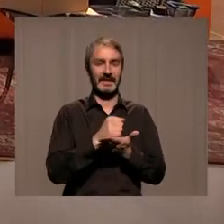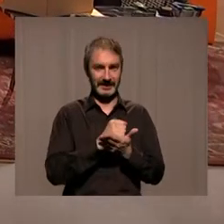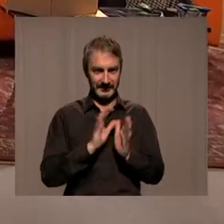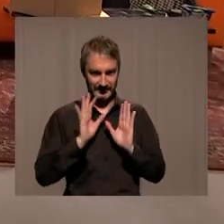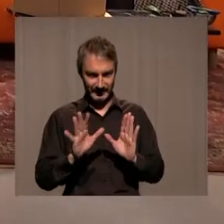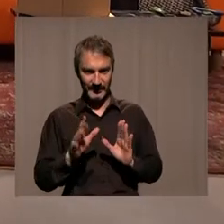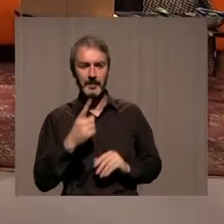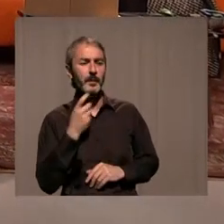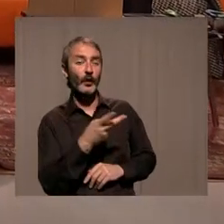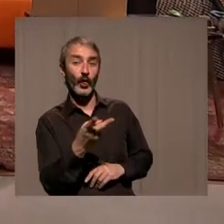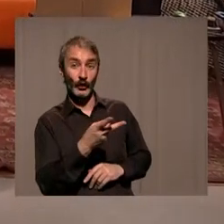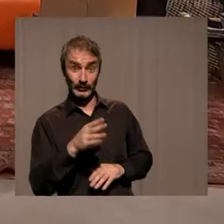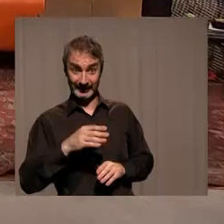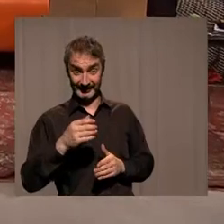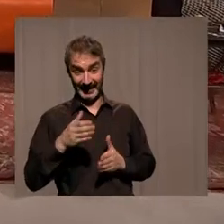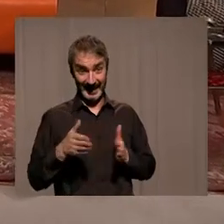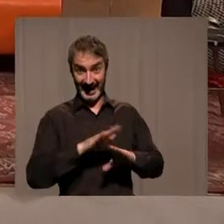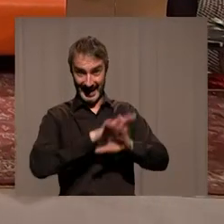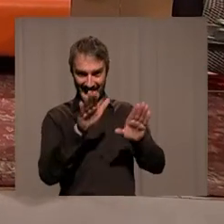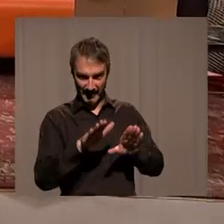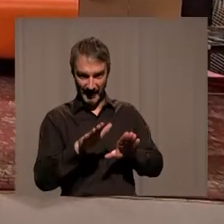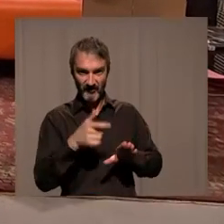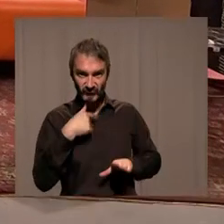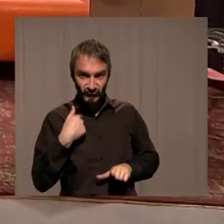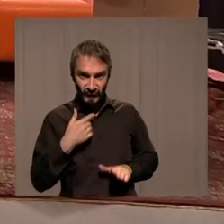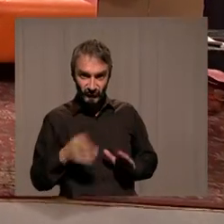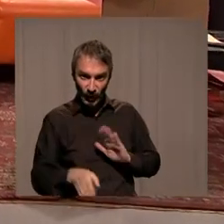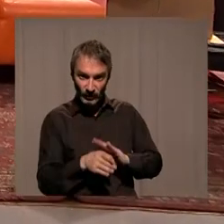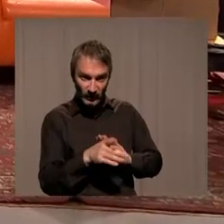quan acabasteis la carrera teníais muy claro que querías seguir estudiando, ¿no?